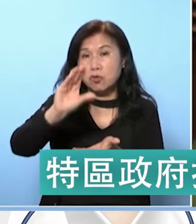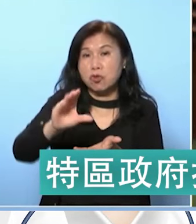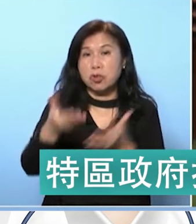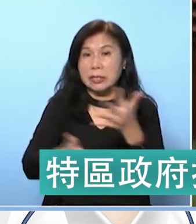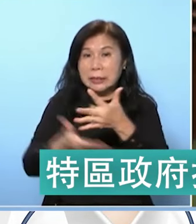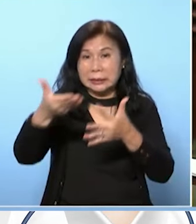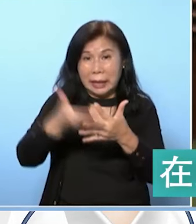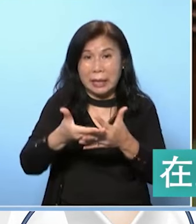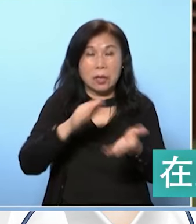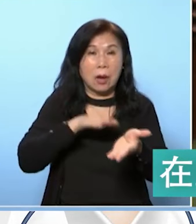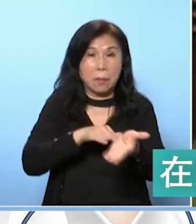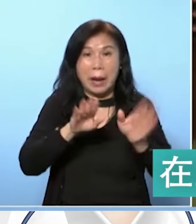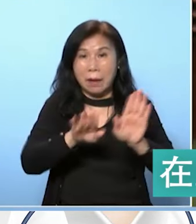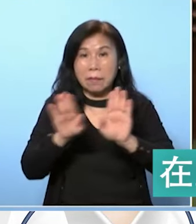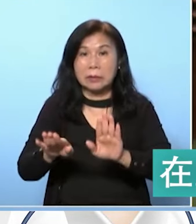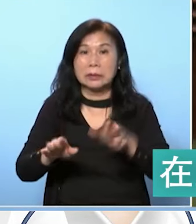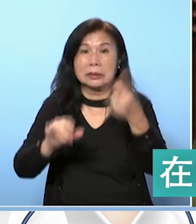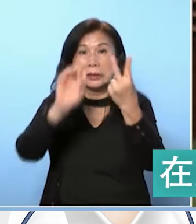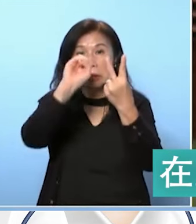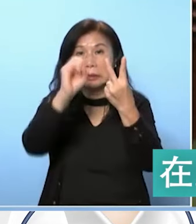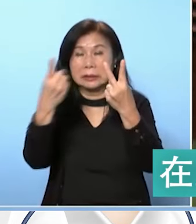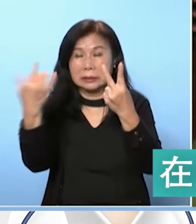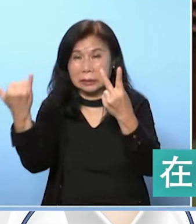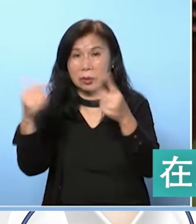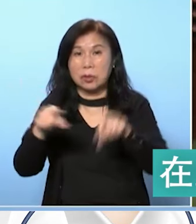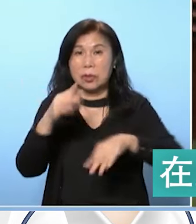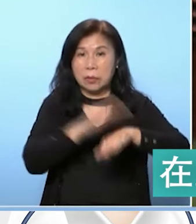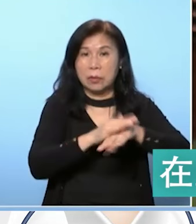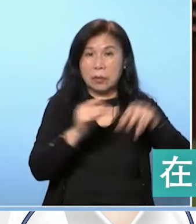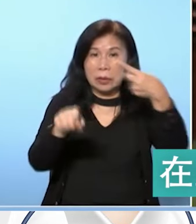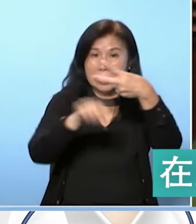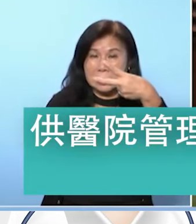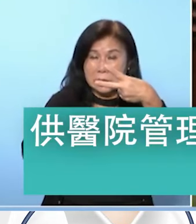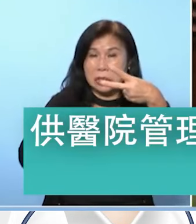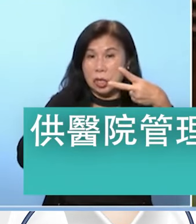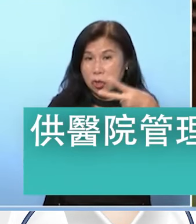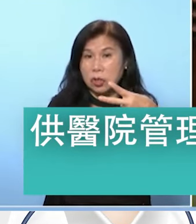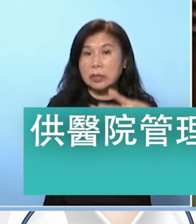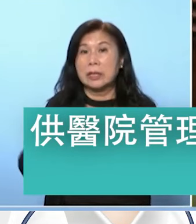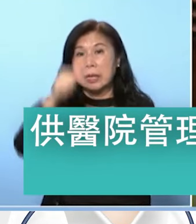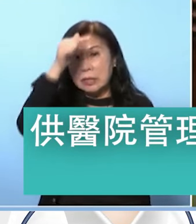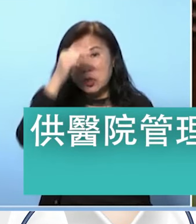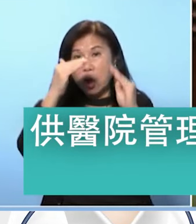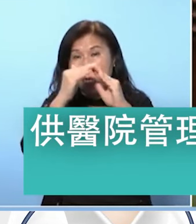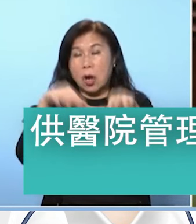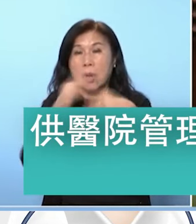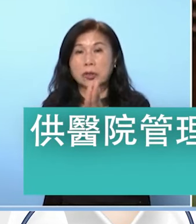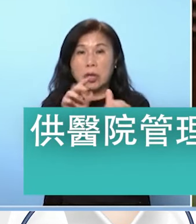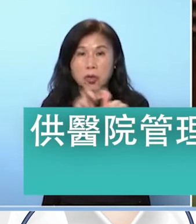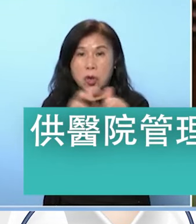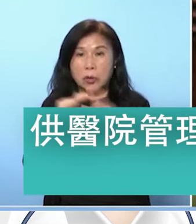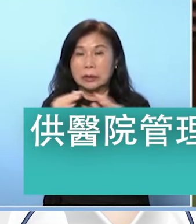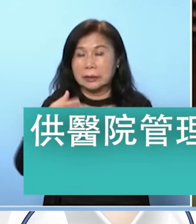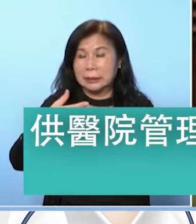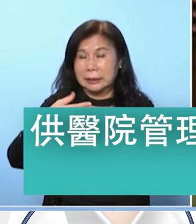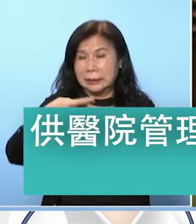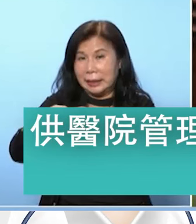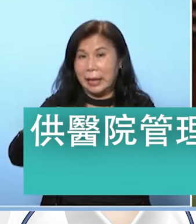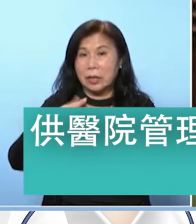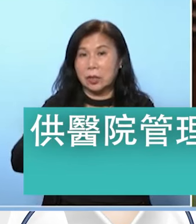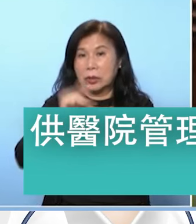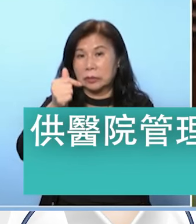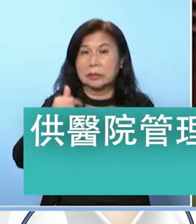療服務，在2016年宣布預留2000億元供醫院管理局推行第一個十年，即是